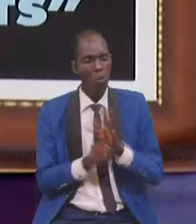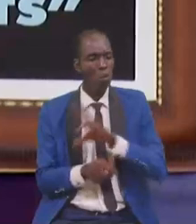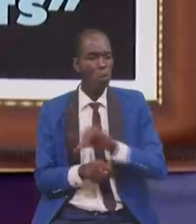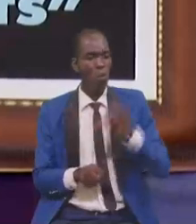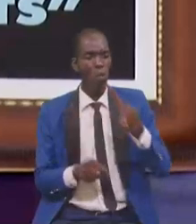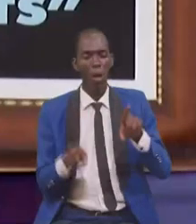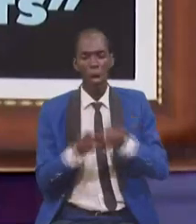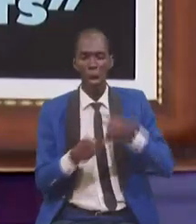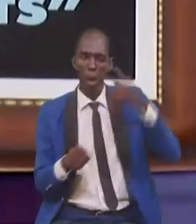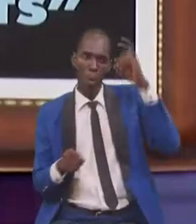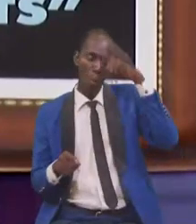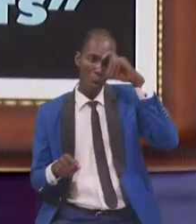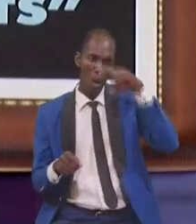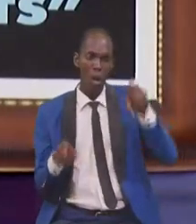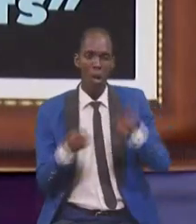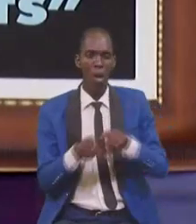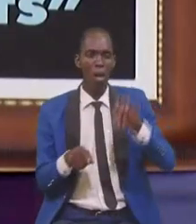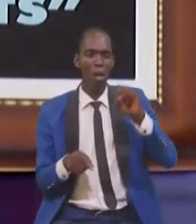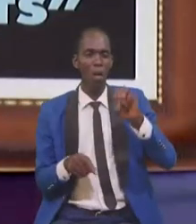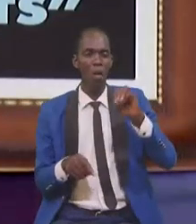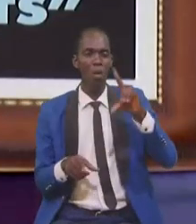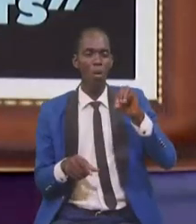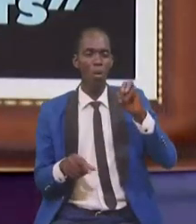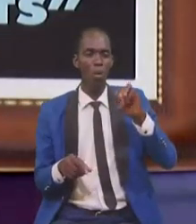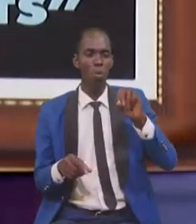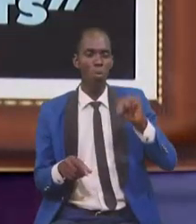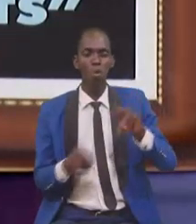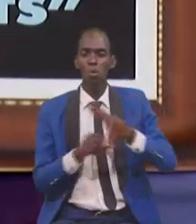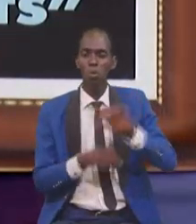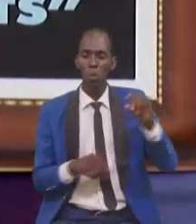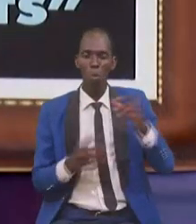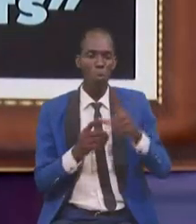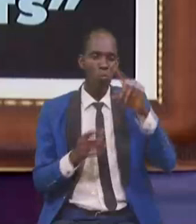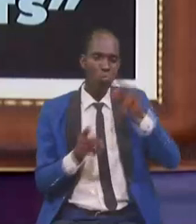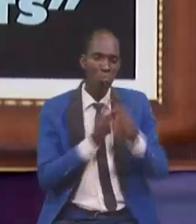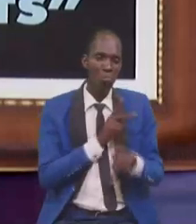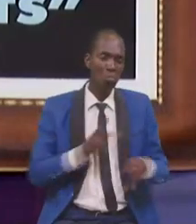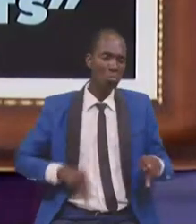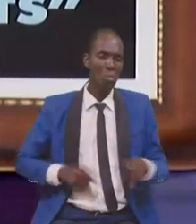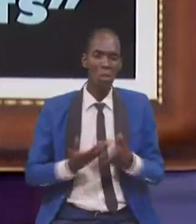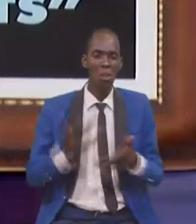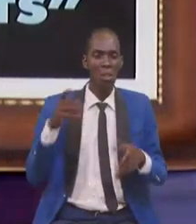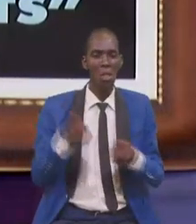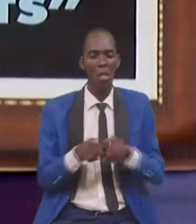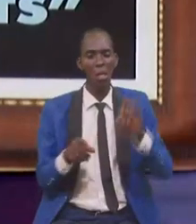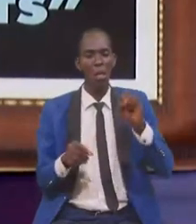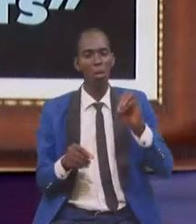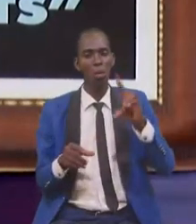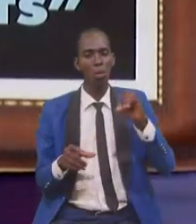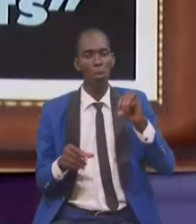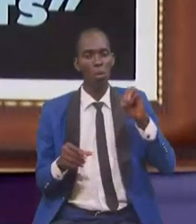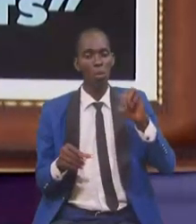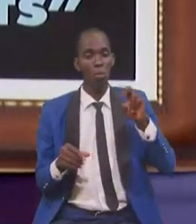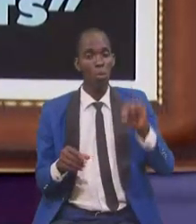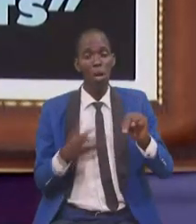dans l'Ancien Testament. Il n'y a personne qui soit aussi riche que Salomon, aussi sage que Salomon. Cependant, dans sa grandeur,